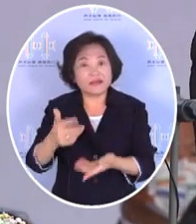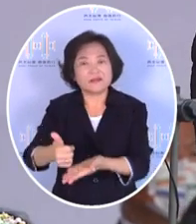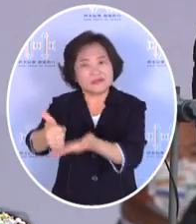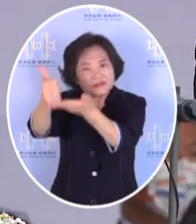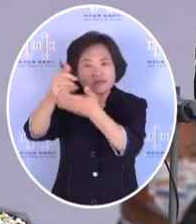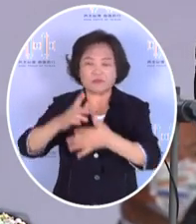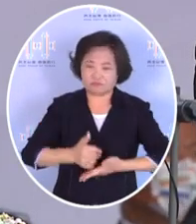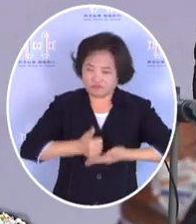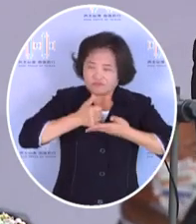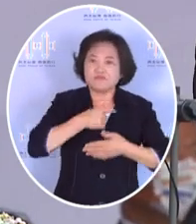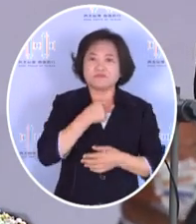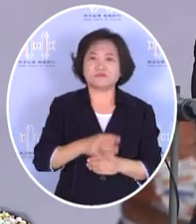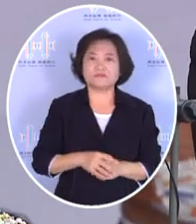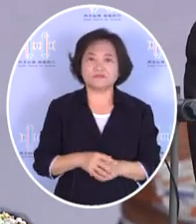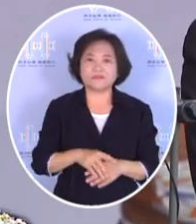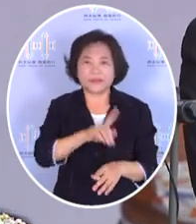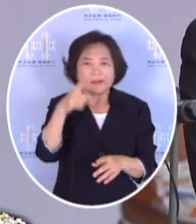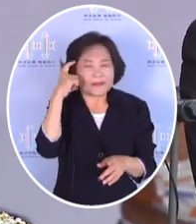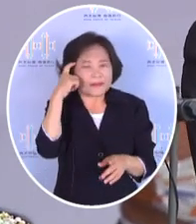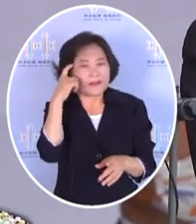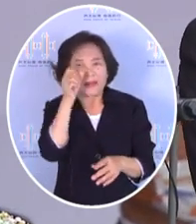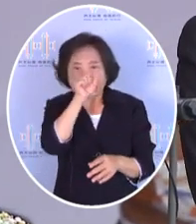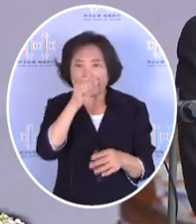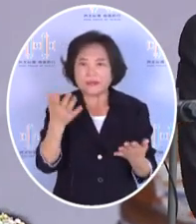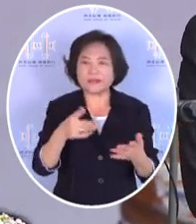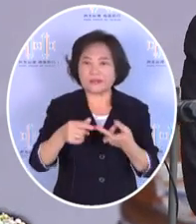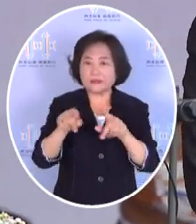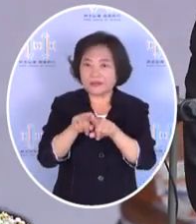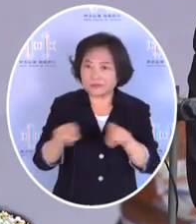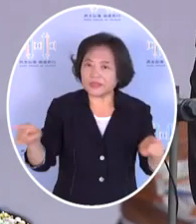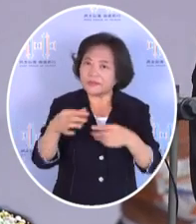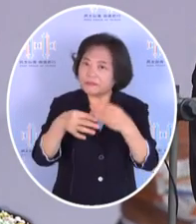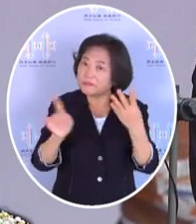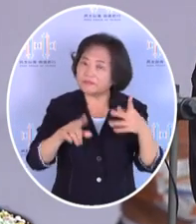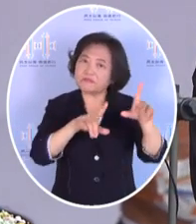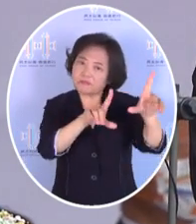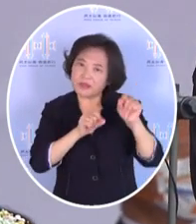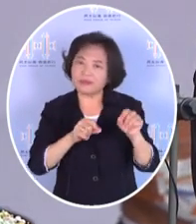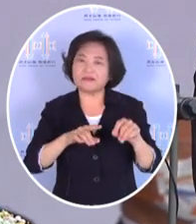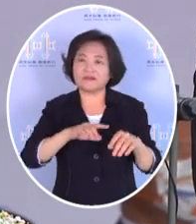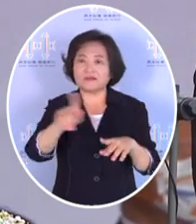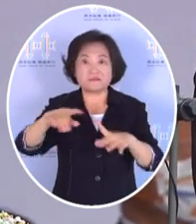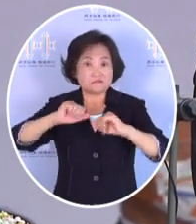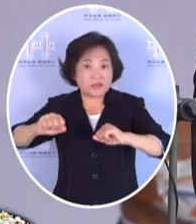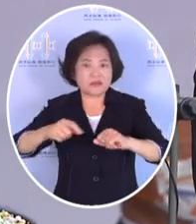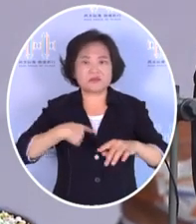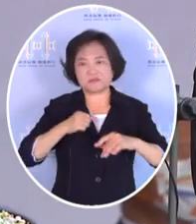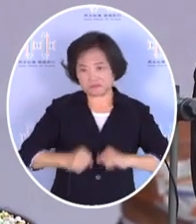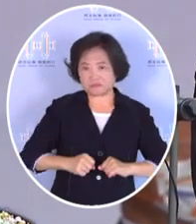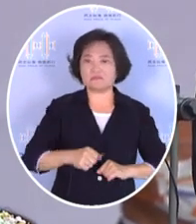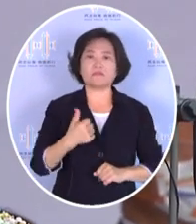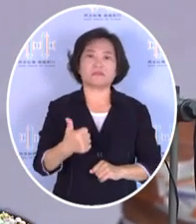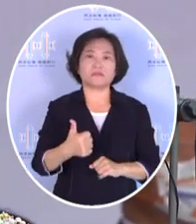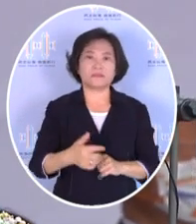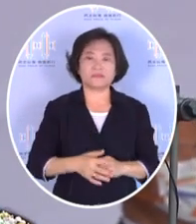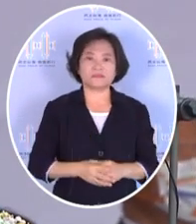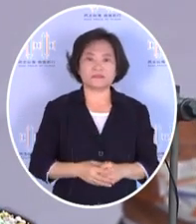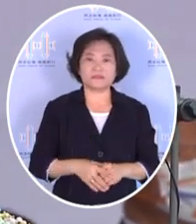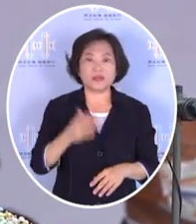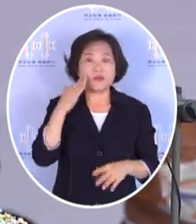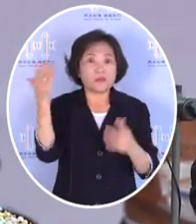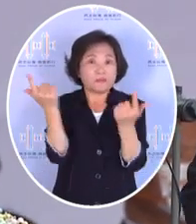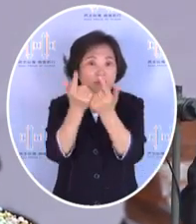理解的态度，共同讨论和平相处之道、共存之方。只要北京